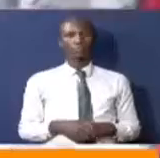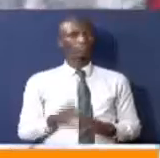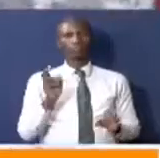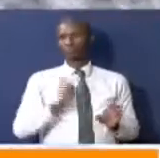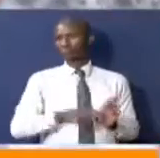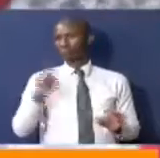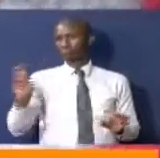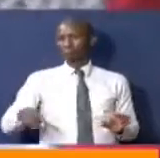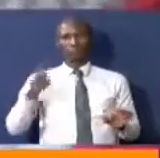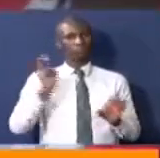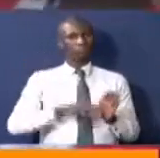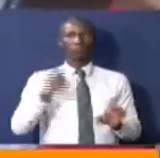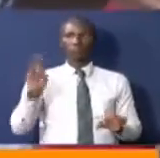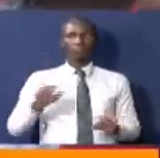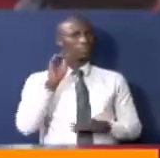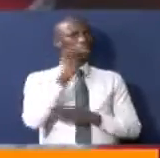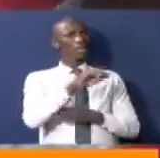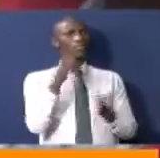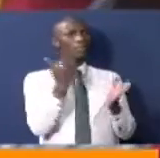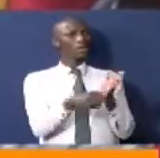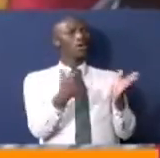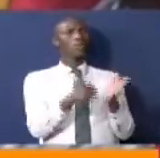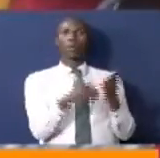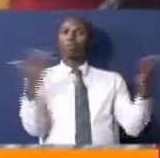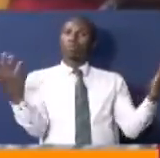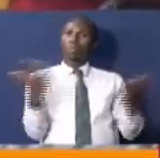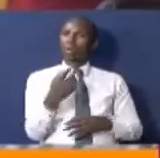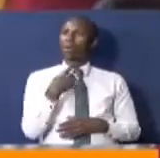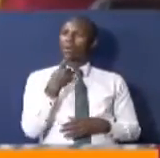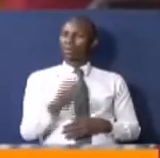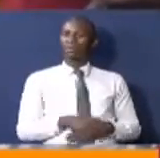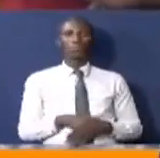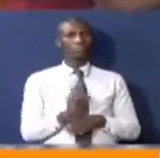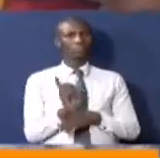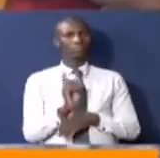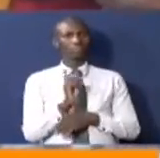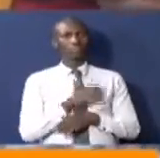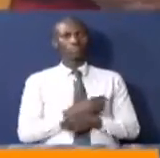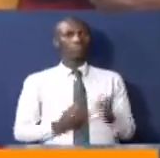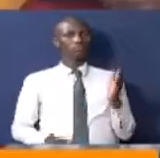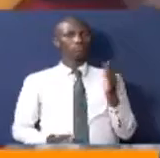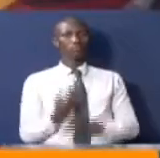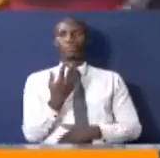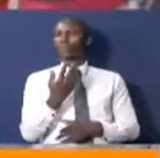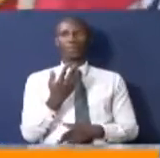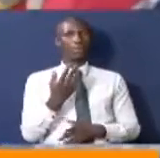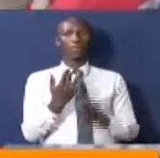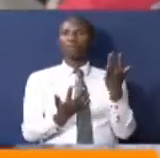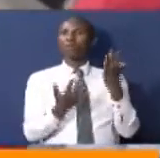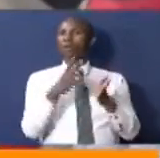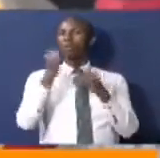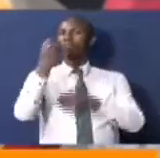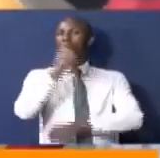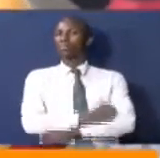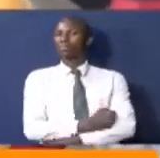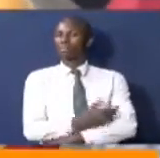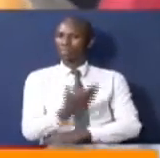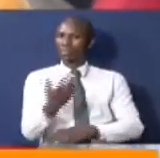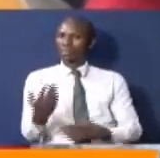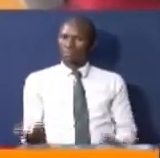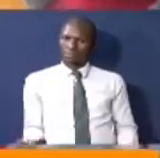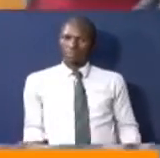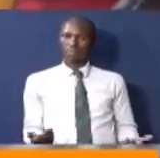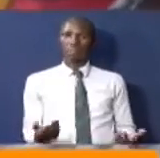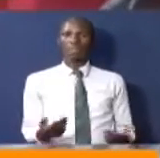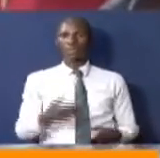wameshatoka. Nikauliza ni nini? Nikaambiwa ni kendo iliwakishwa na wale wale wameenda shule.